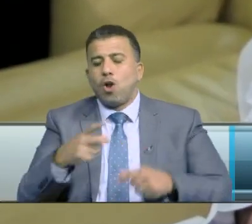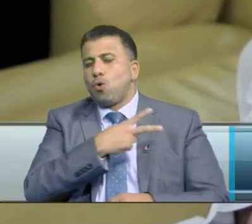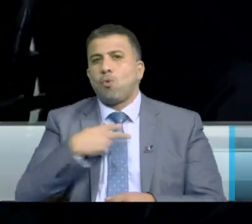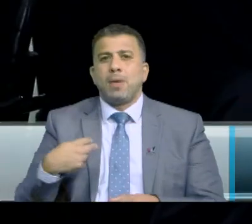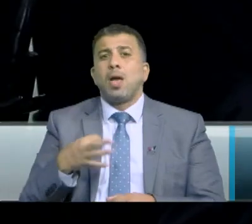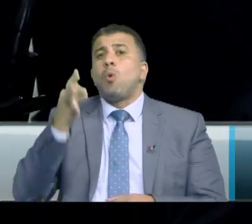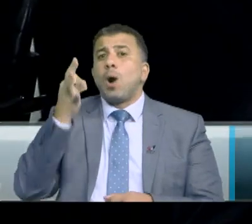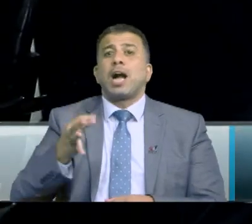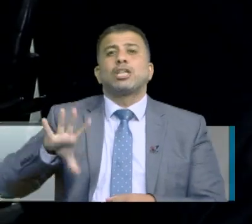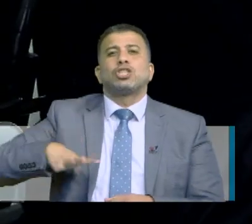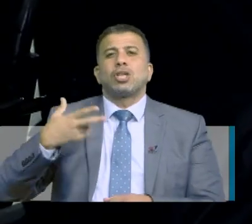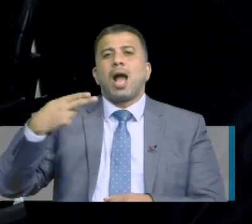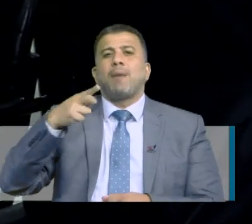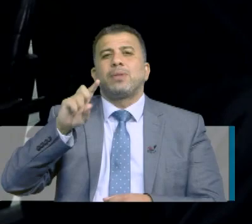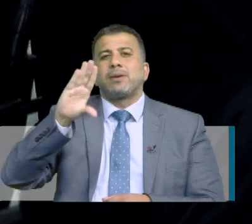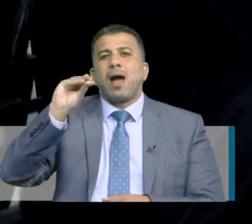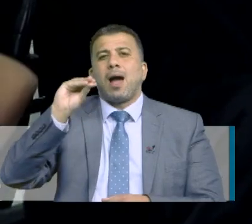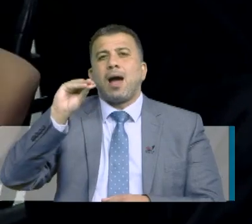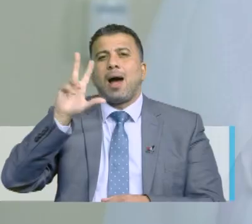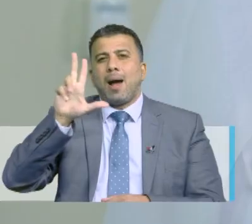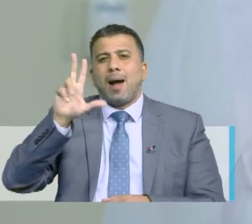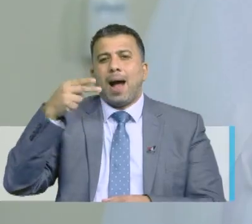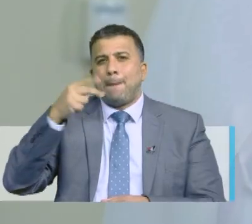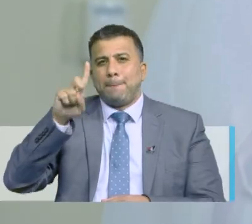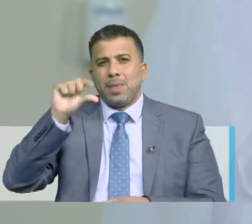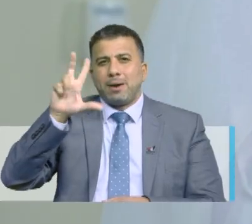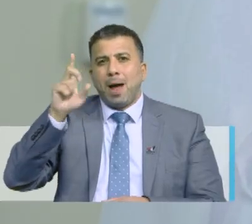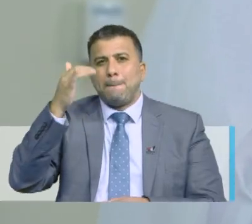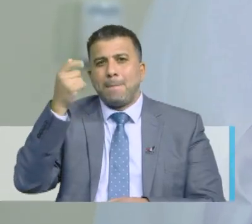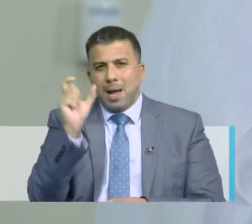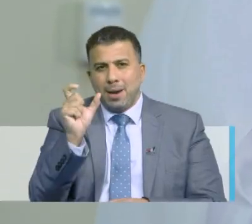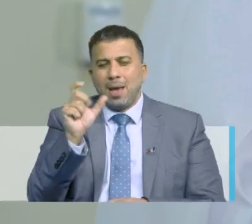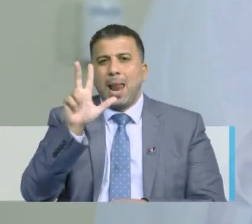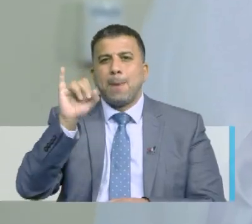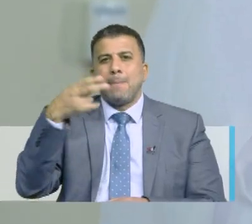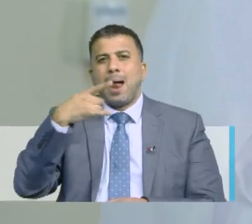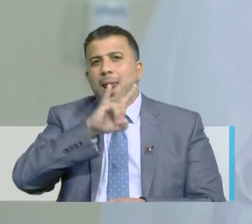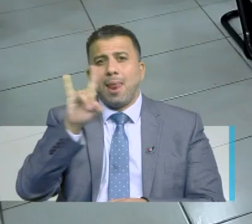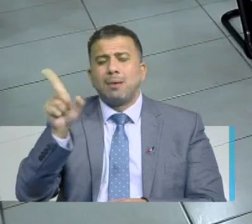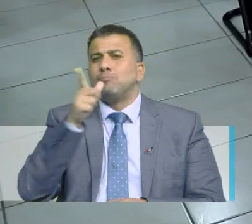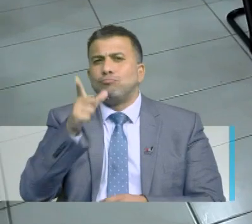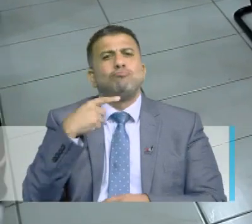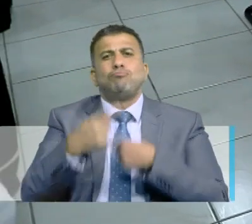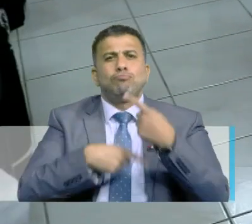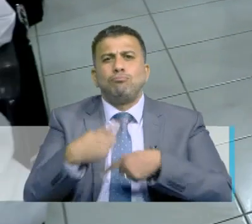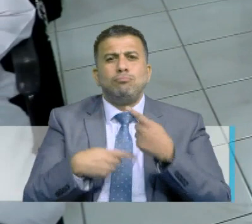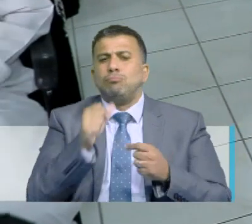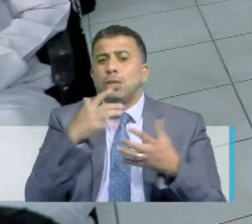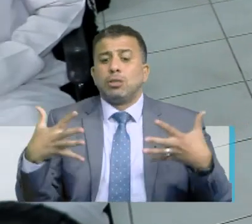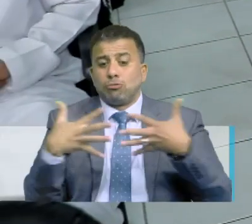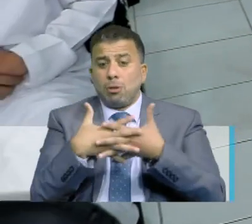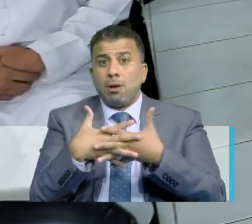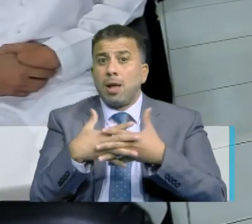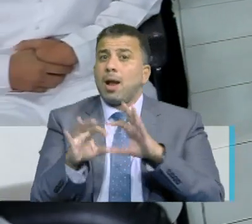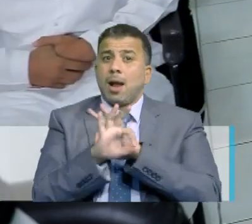الحكوميه واكد الشيخ عبد الرحمن المعلى رئيس المجلس السعي المستمر الى تحقيق شراكه